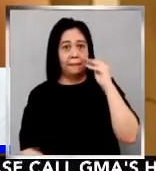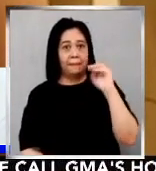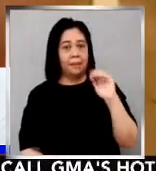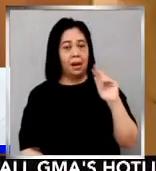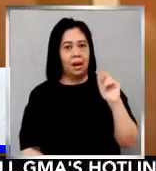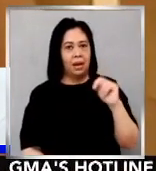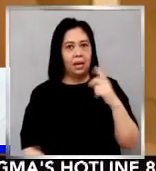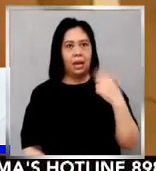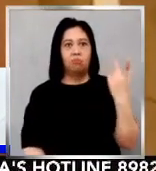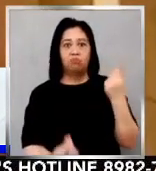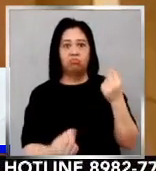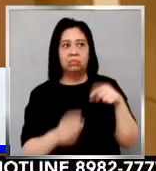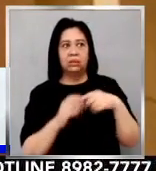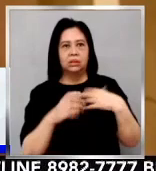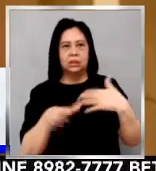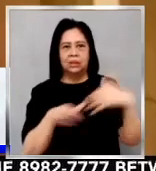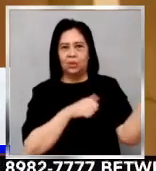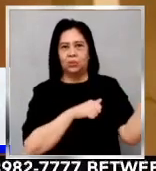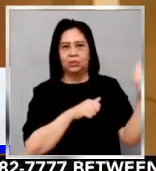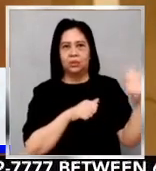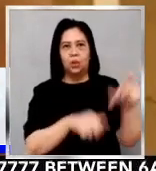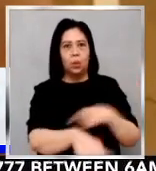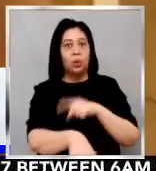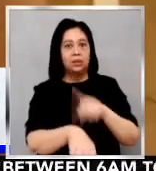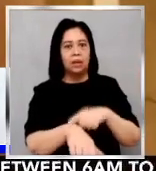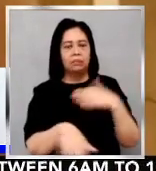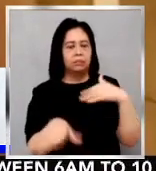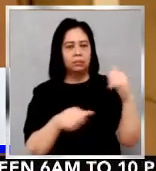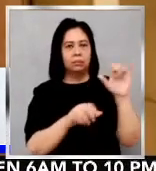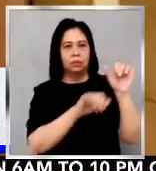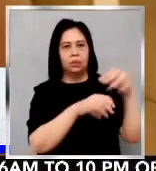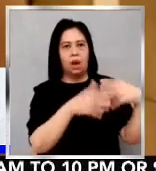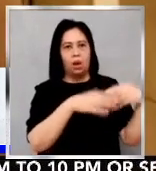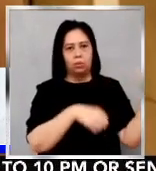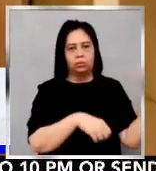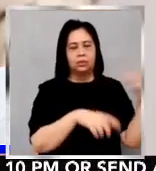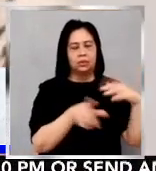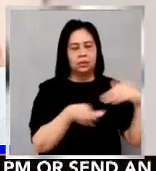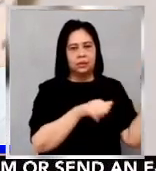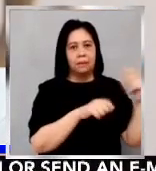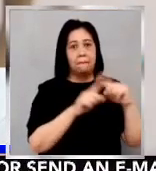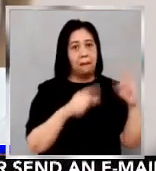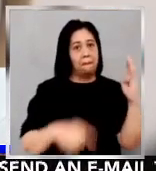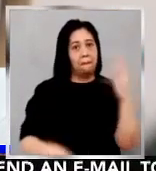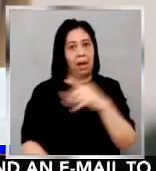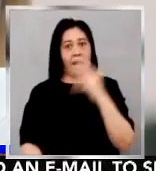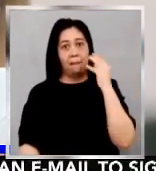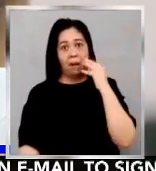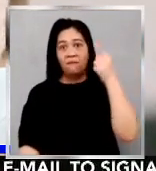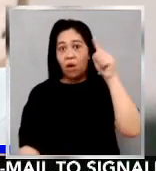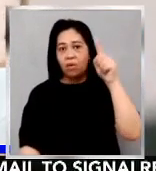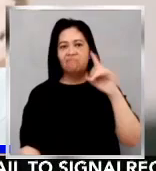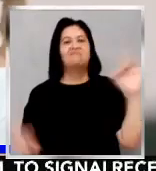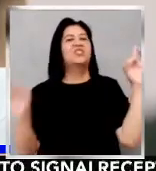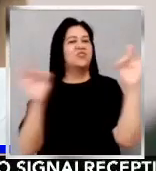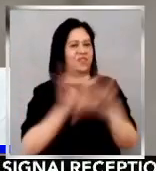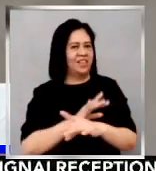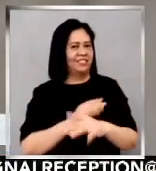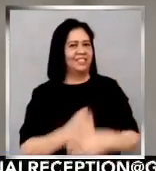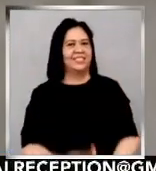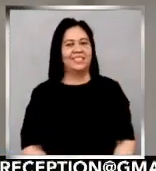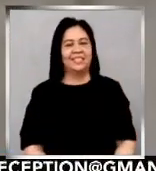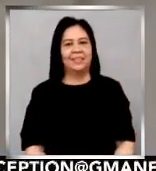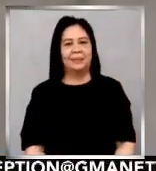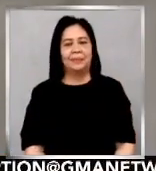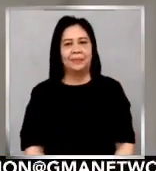So medyo matagal muna akong mawawala. Pero babalik rin si Mariam for revenge. Lars Santiago